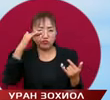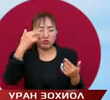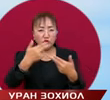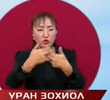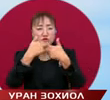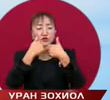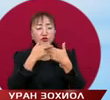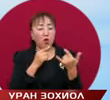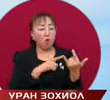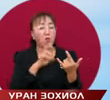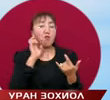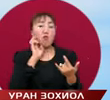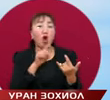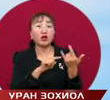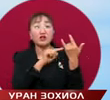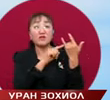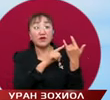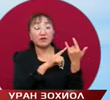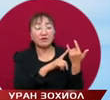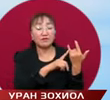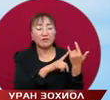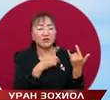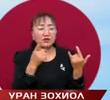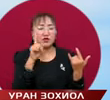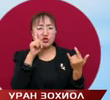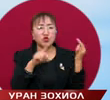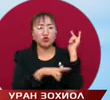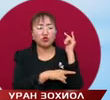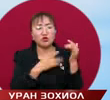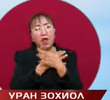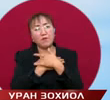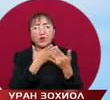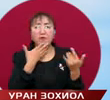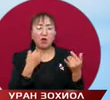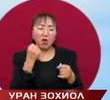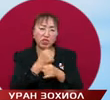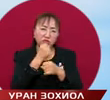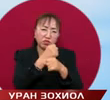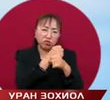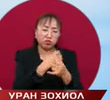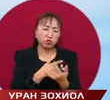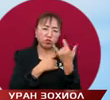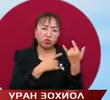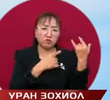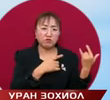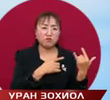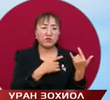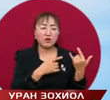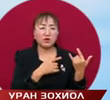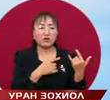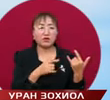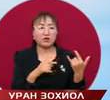ч өдр амсхийлгүй ажилд нухлагцсаар малдач гисэн байх ёстой нуур ногоон